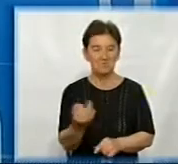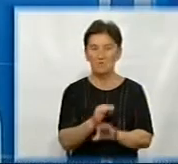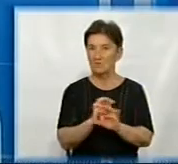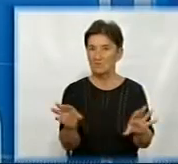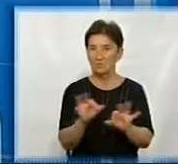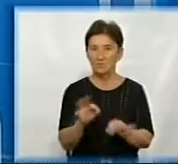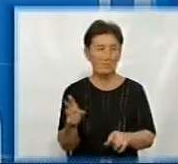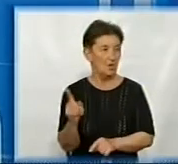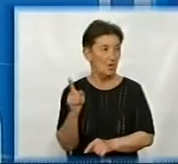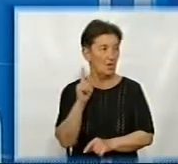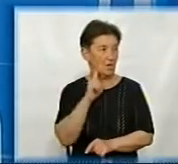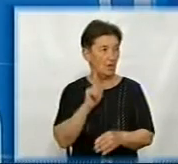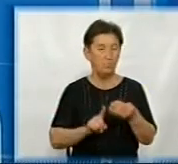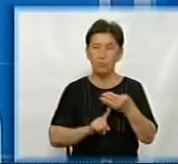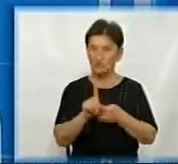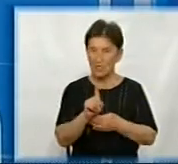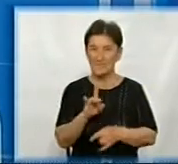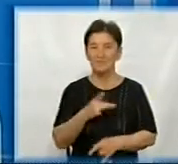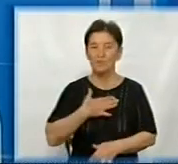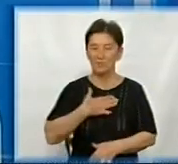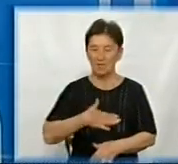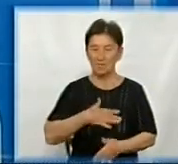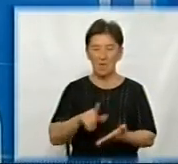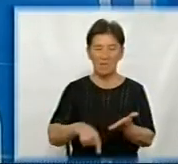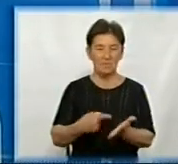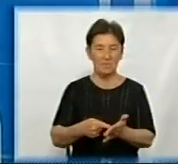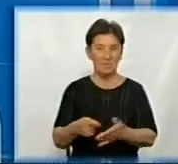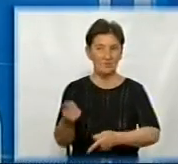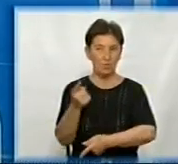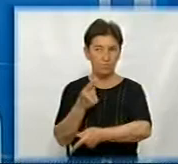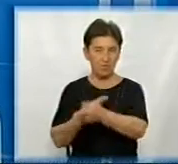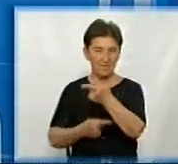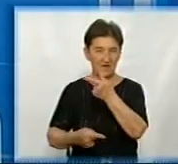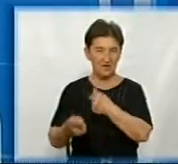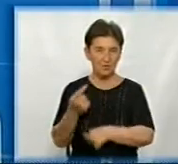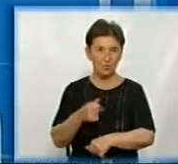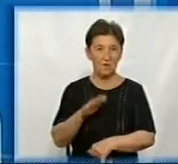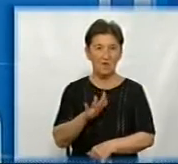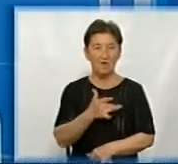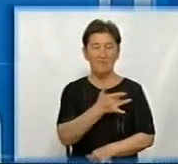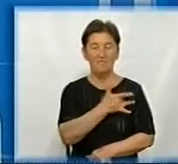сам кінець. Почали ми з того, з приємного теж. Місто повернуло, фактично повернуло